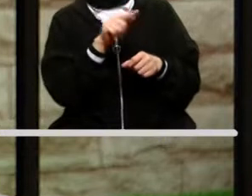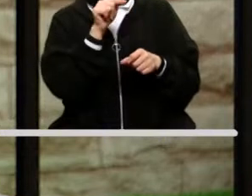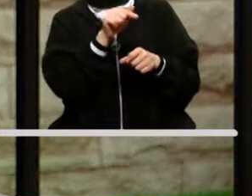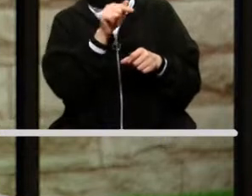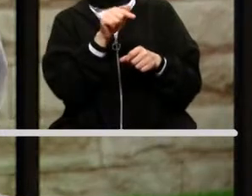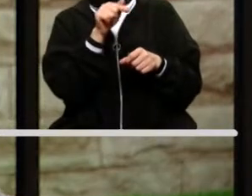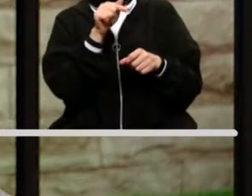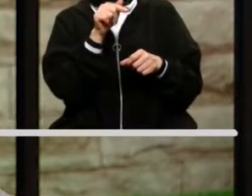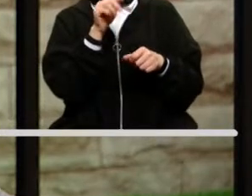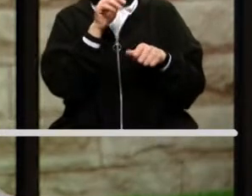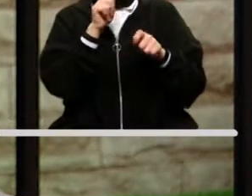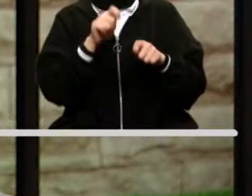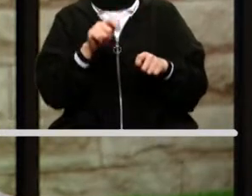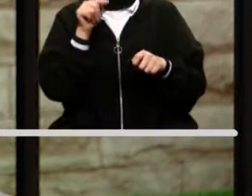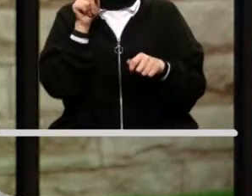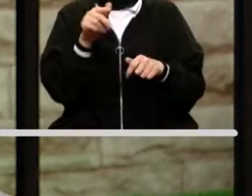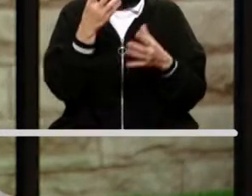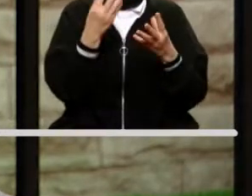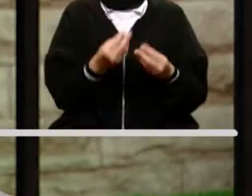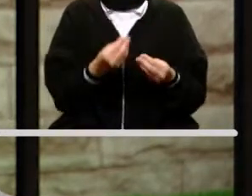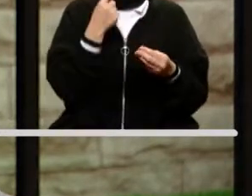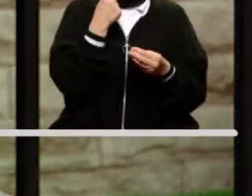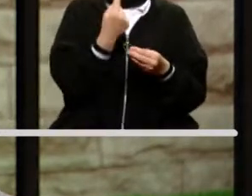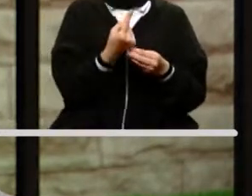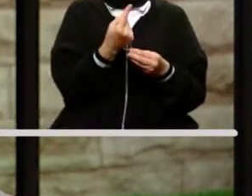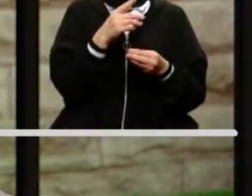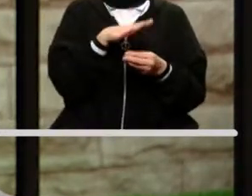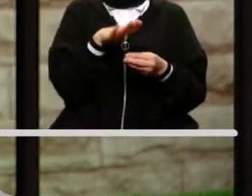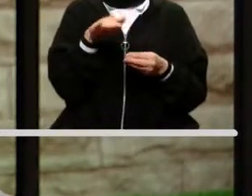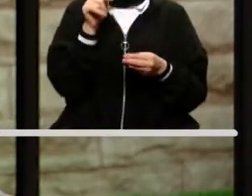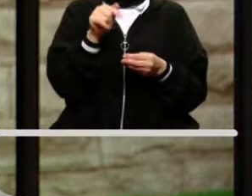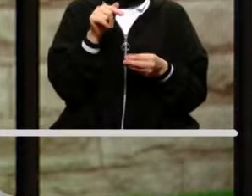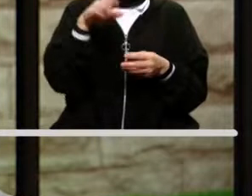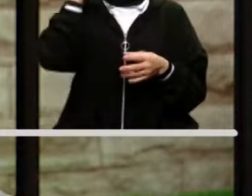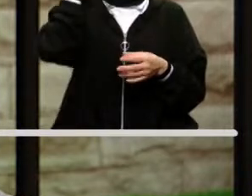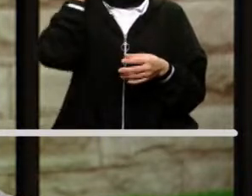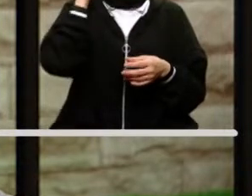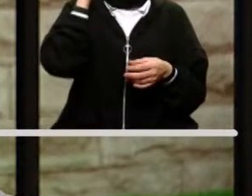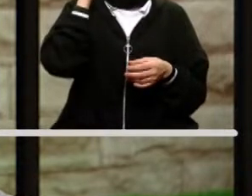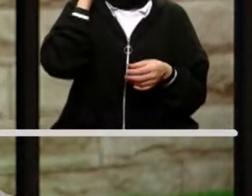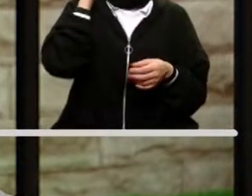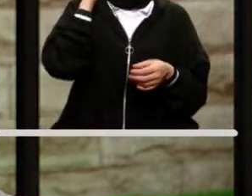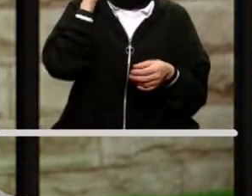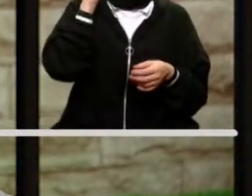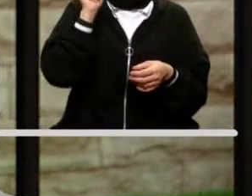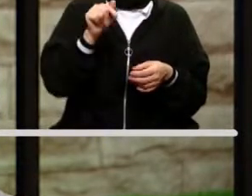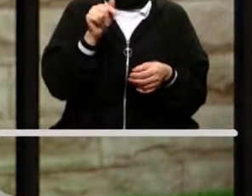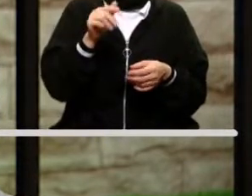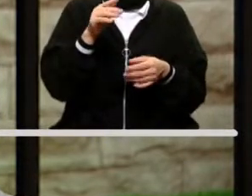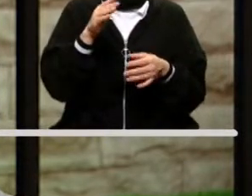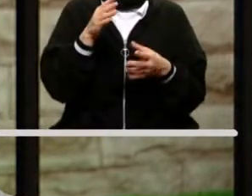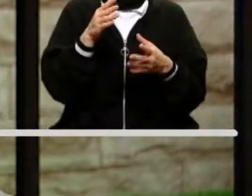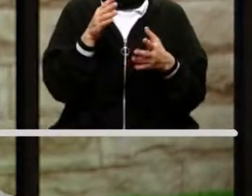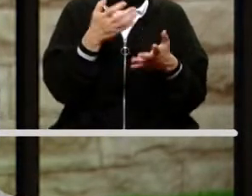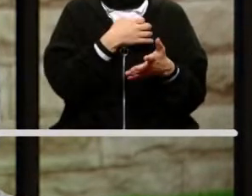şöyle şunları edineceksin. Çocuk bunu içselleştirirse eğer, yani alacağı notla anneyi